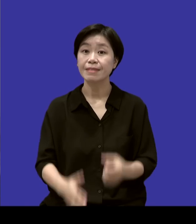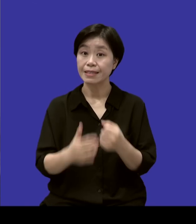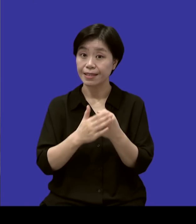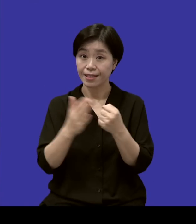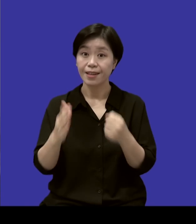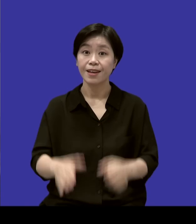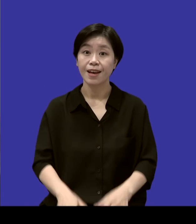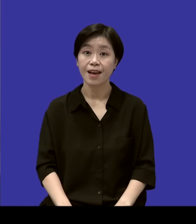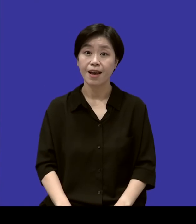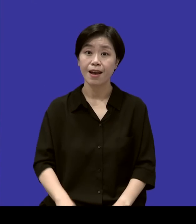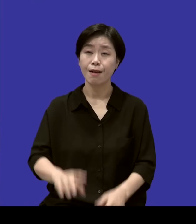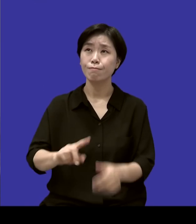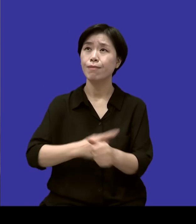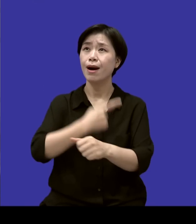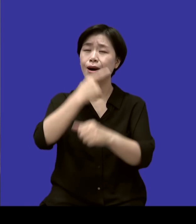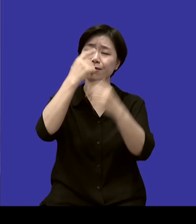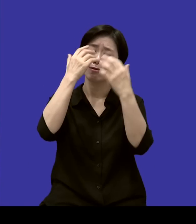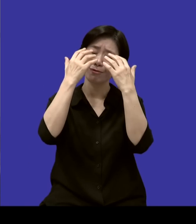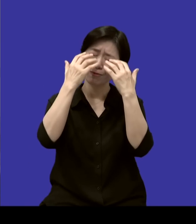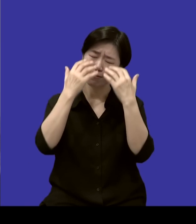그래서 막 눈물이 나면서